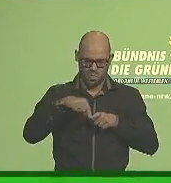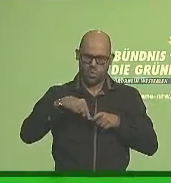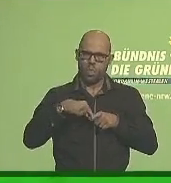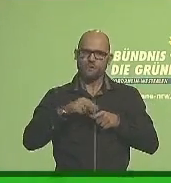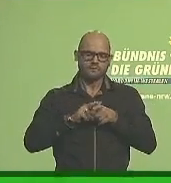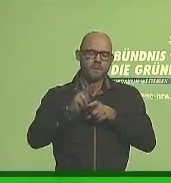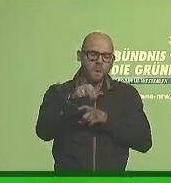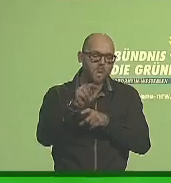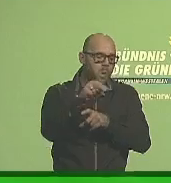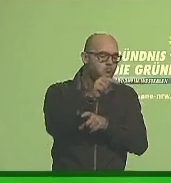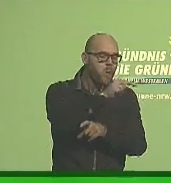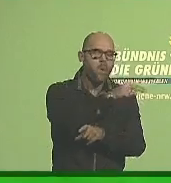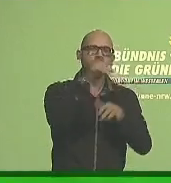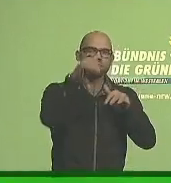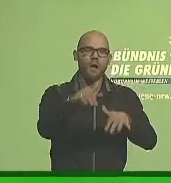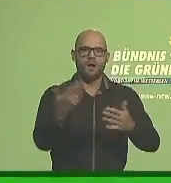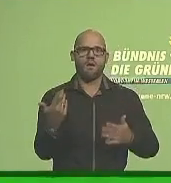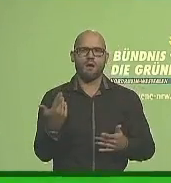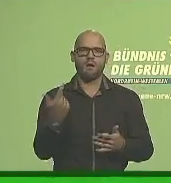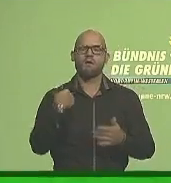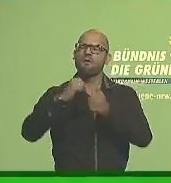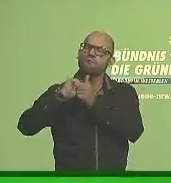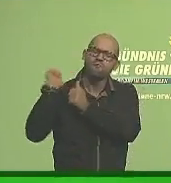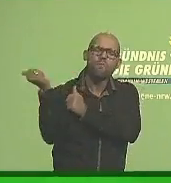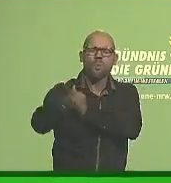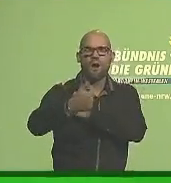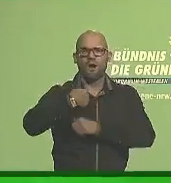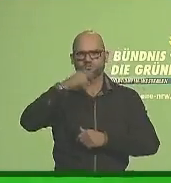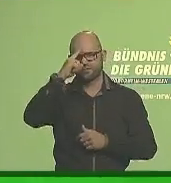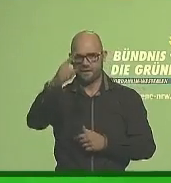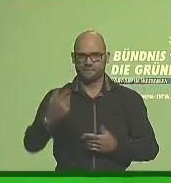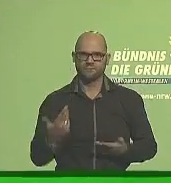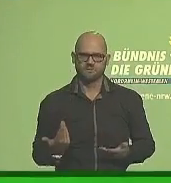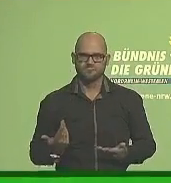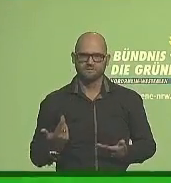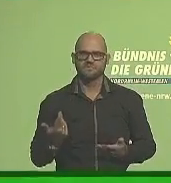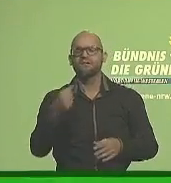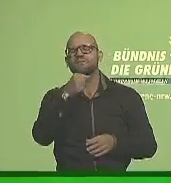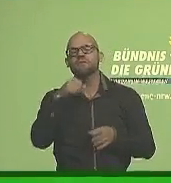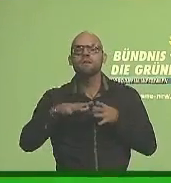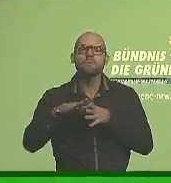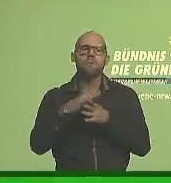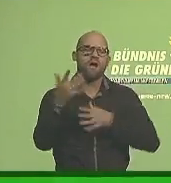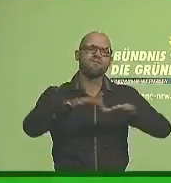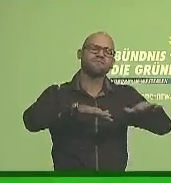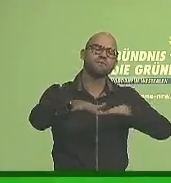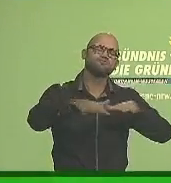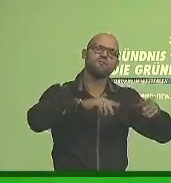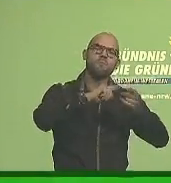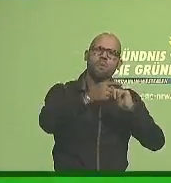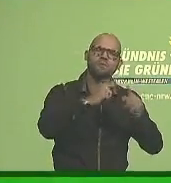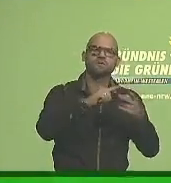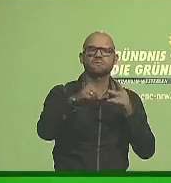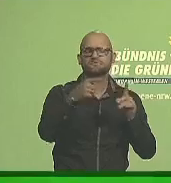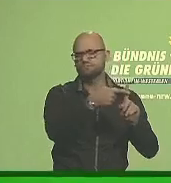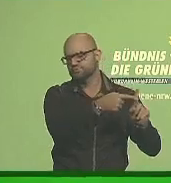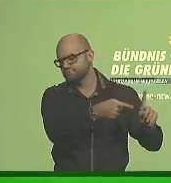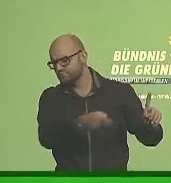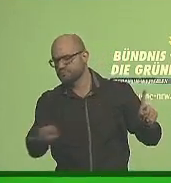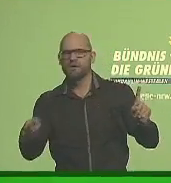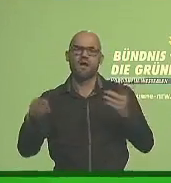Leute aufhören zu denken. Wir beweisen das in ganz vielen Bereichen, von der Wirtschaftspolitik bis zur